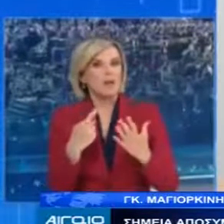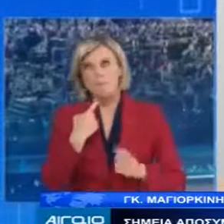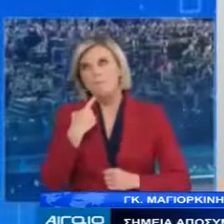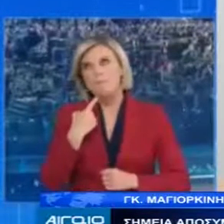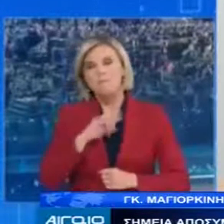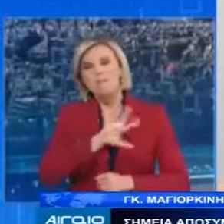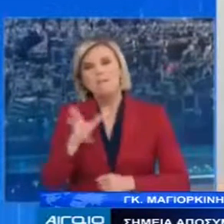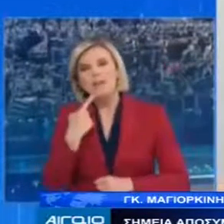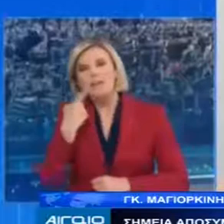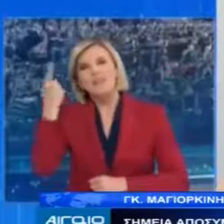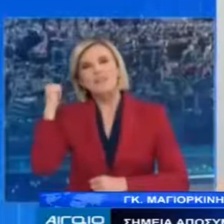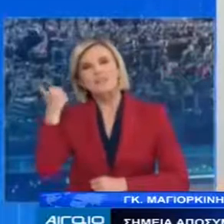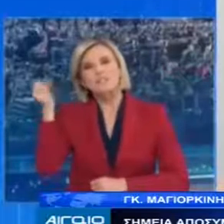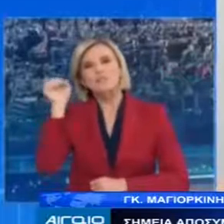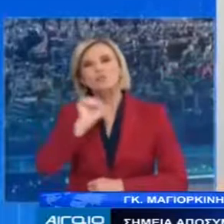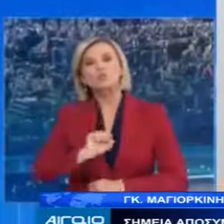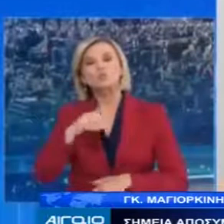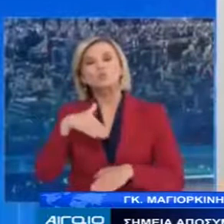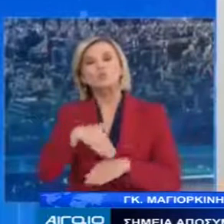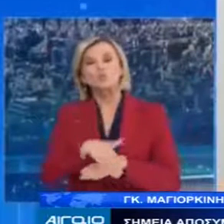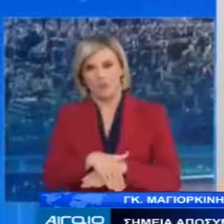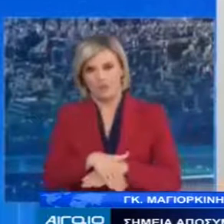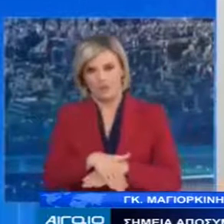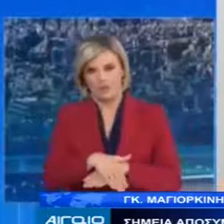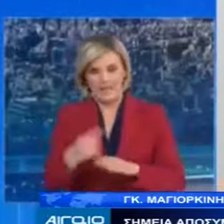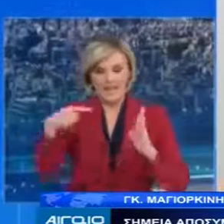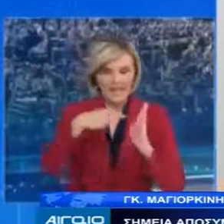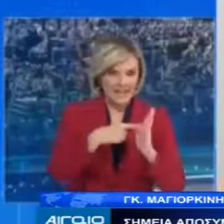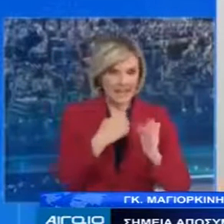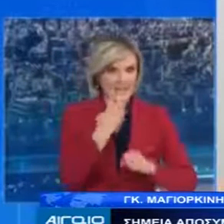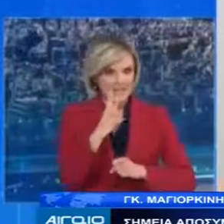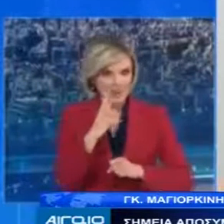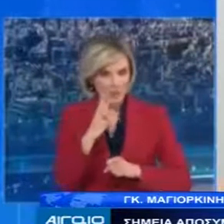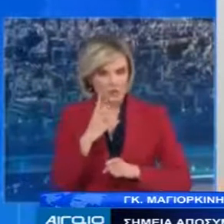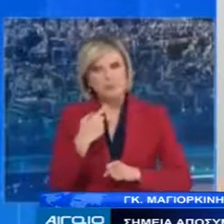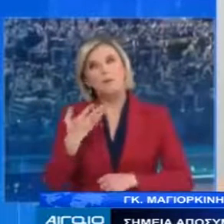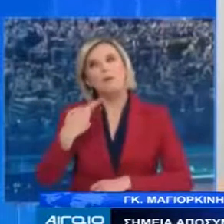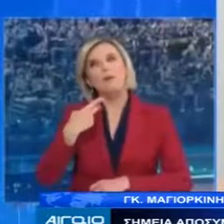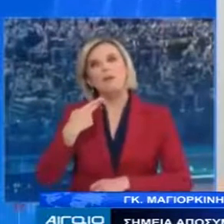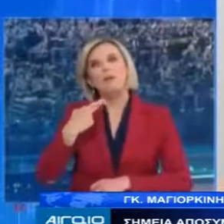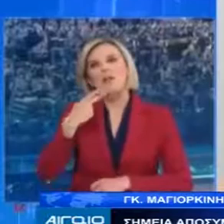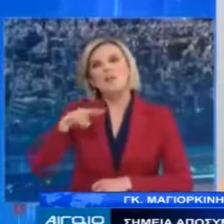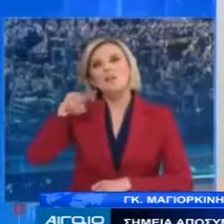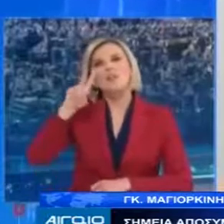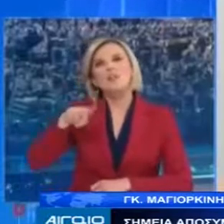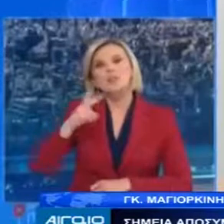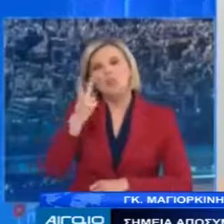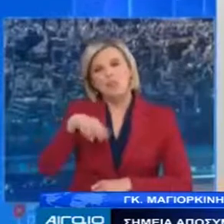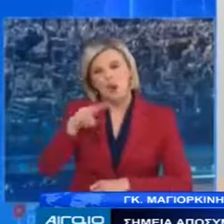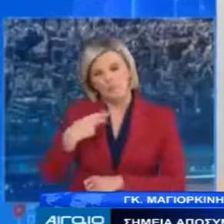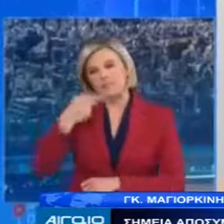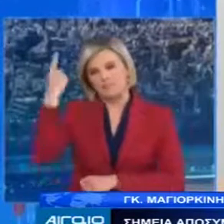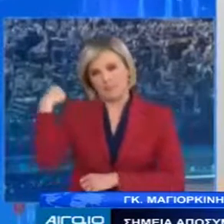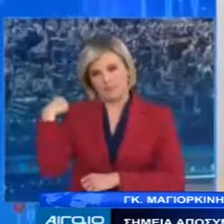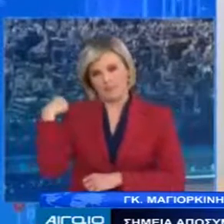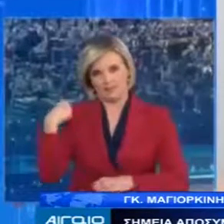βράδυ. Περίπου οι 1.400 καταγράφηκαν τις προηγούμενες 2 ημέρες. Κλείνοντας, θα ήθελα να τονίσω και